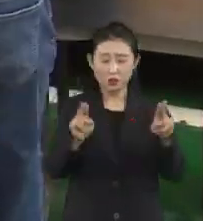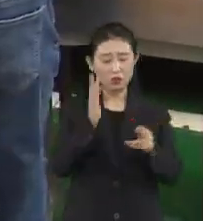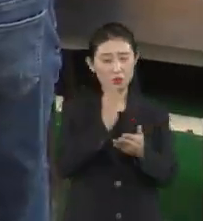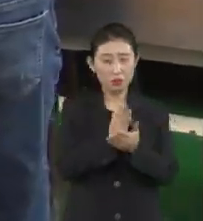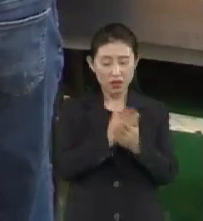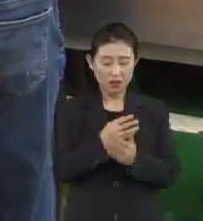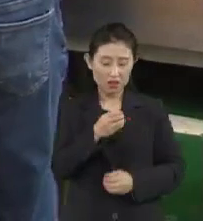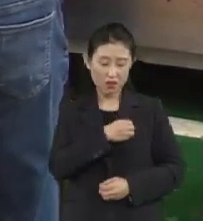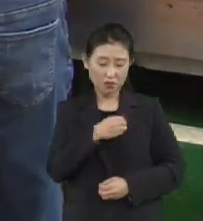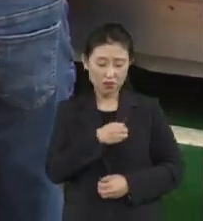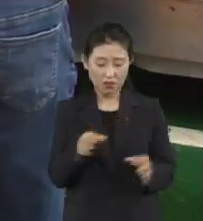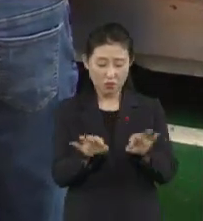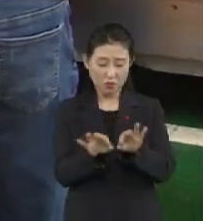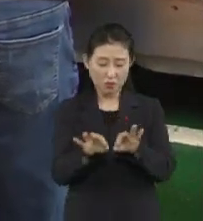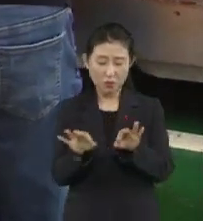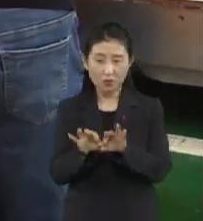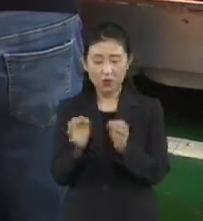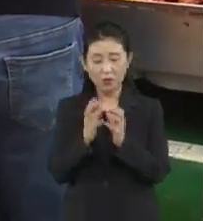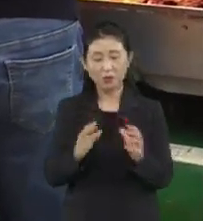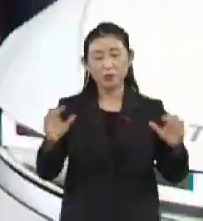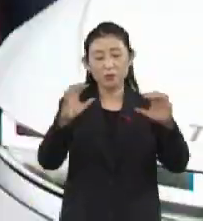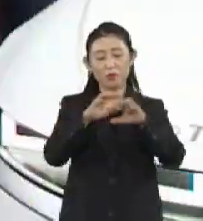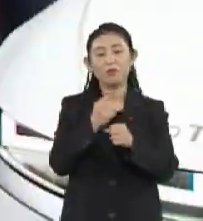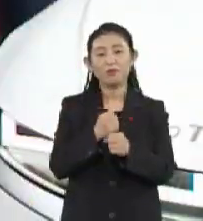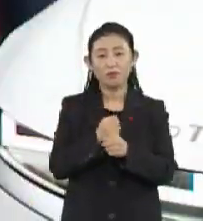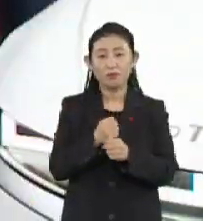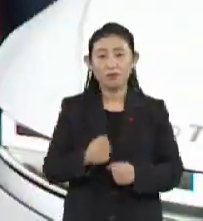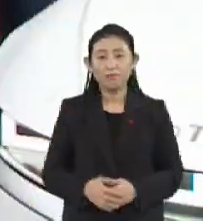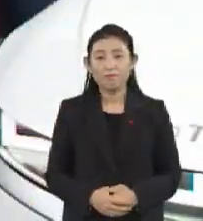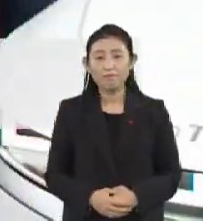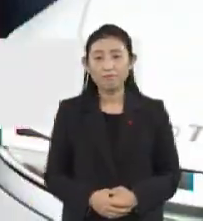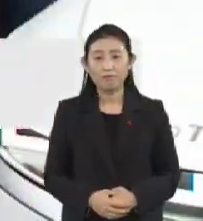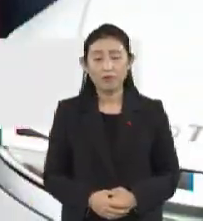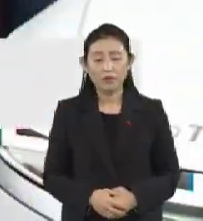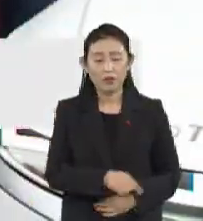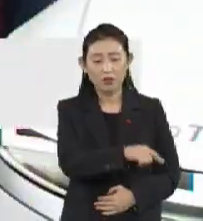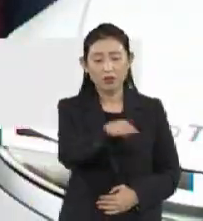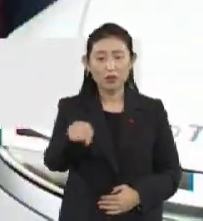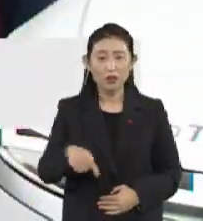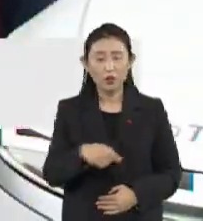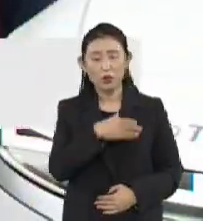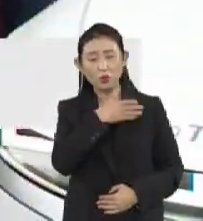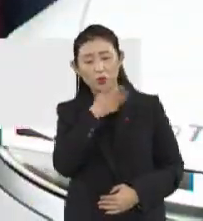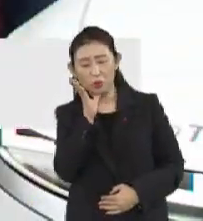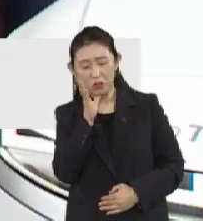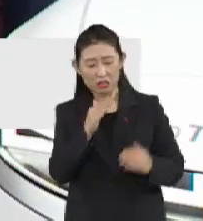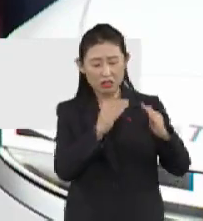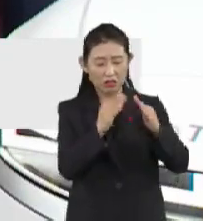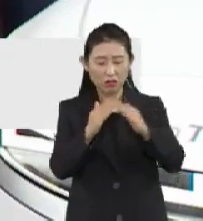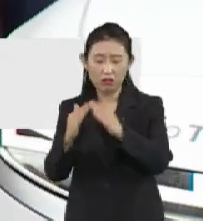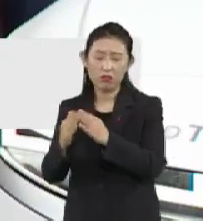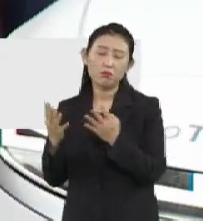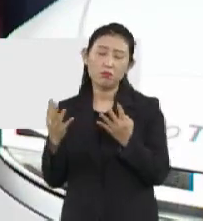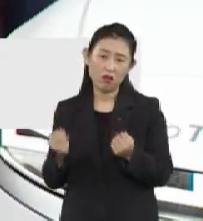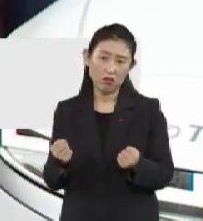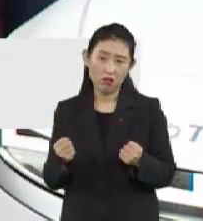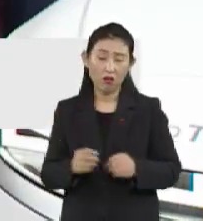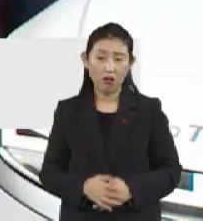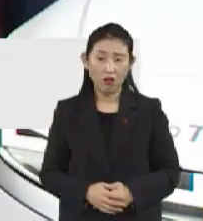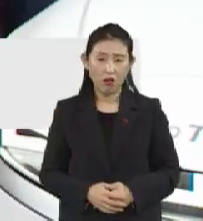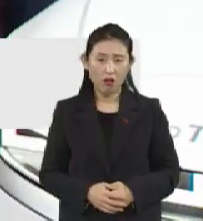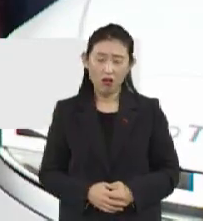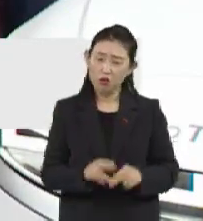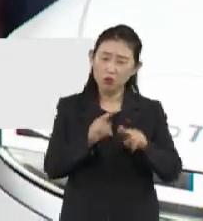십시일반 돈을 모아 행사를 개최했습니다. 저희 동네가 원체 어르신들이 많아요. 특히 독거 어르신들이. 그러다 보니까 안 할